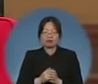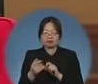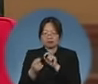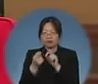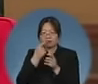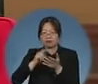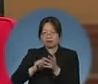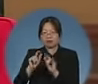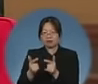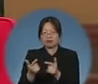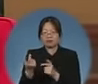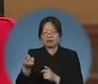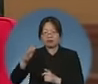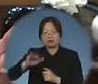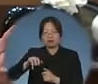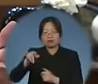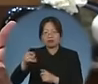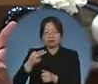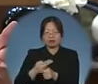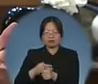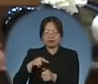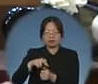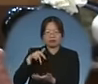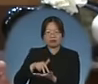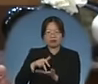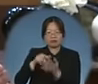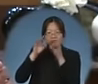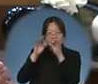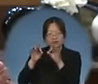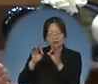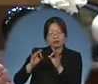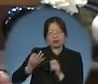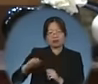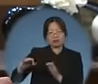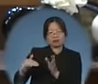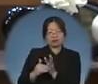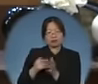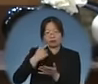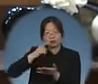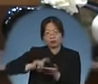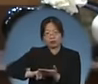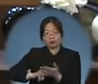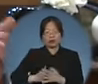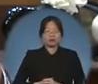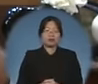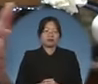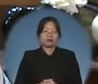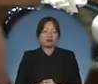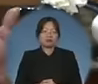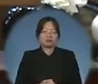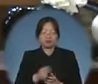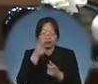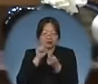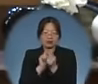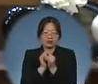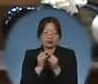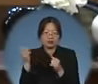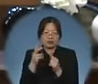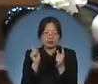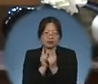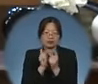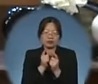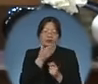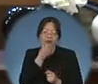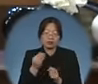다가가기도 쉽지 않고. 그런데 네, 네. 서 교수님 쪽을 딱 인정해 놓고 나면 쉽네요. 친한 사람하고 자주 만나서 밥